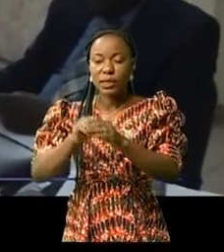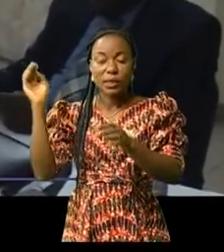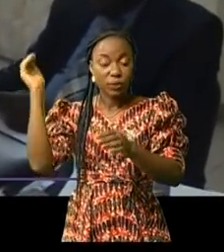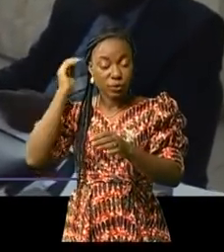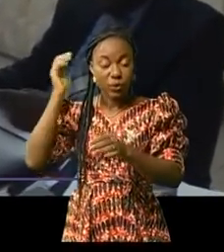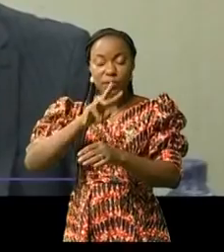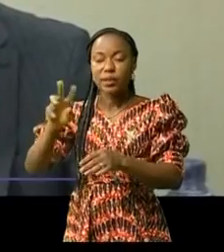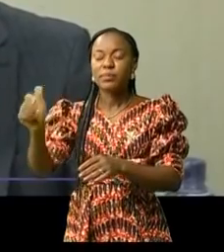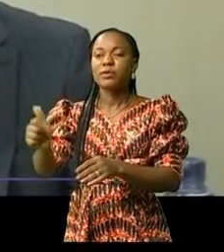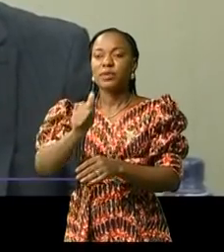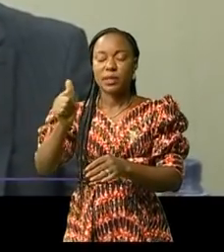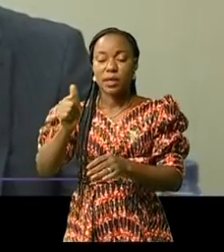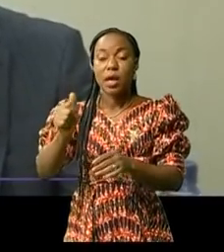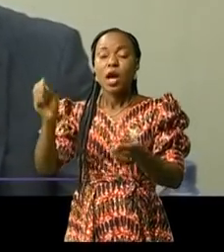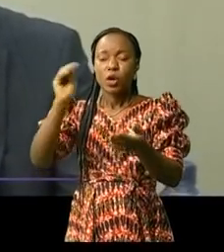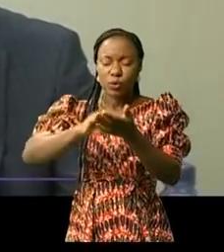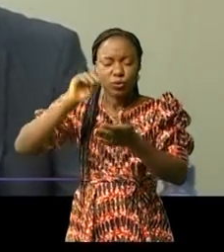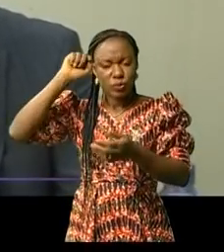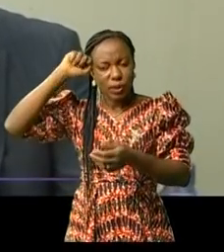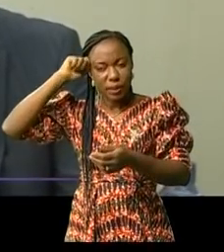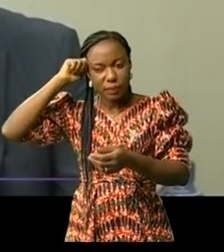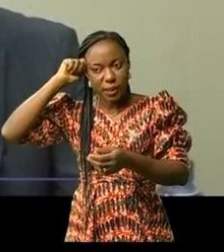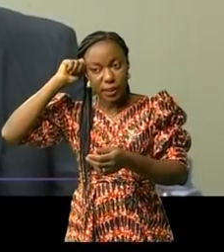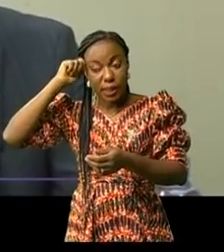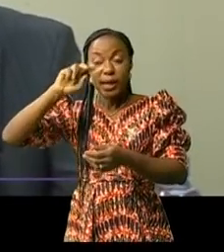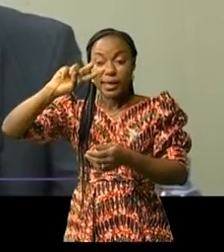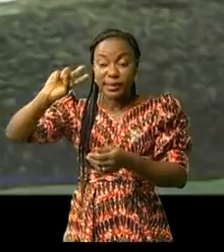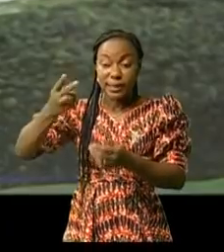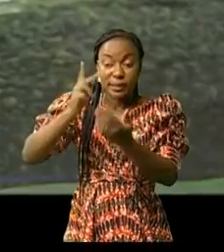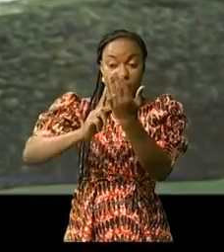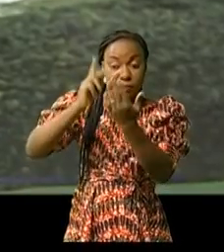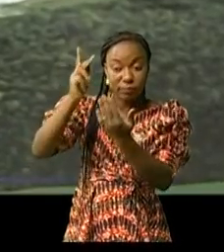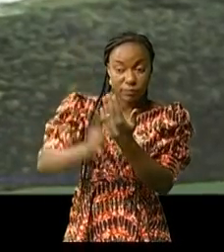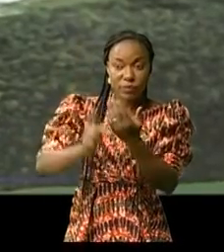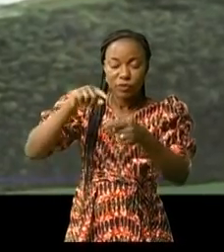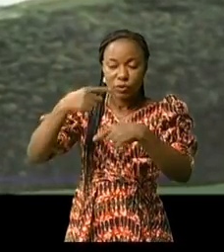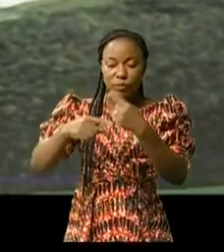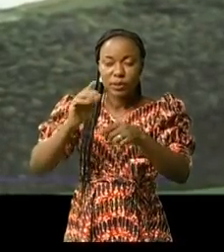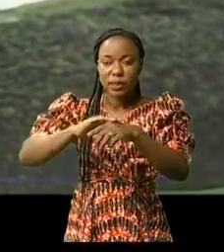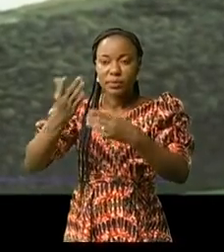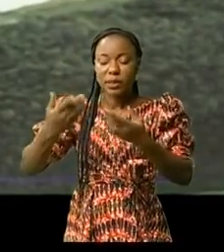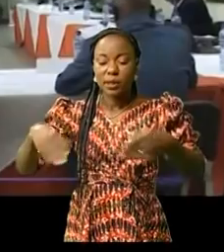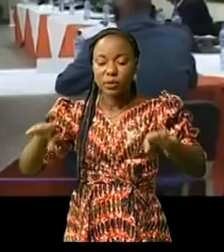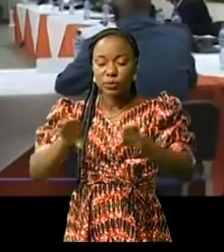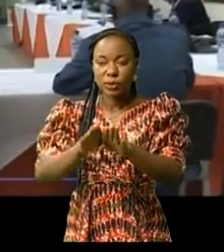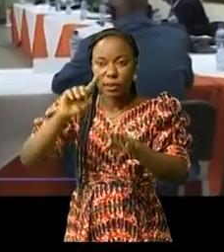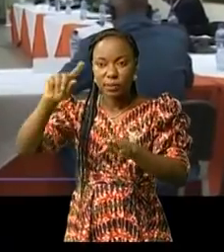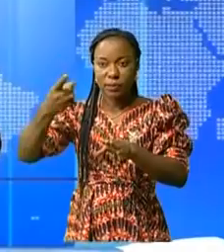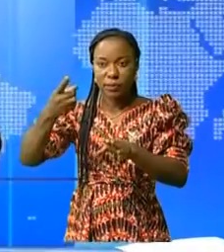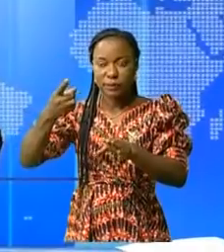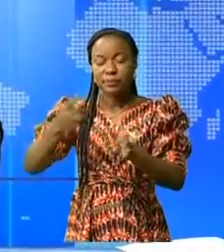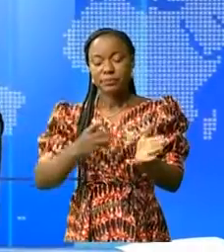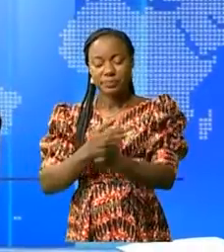représentants des six a rappelé à l'assistance que la deuxième phase du programme va démarrer après la clôture de cette première phase